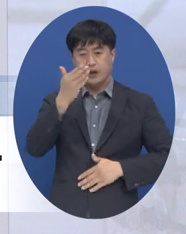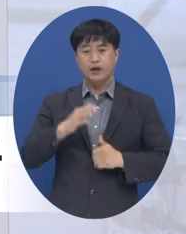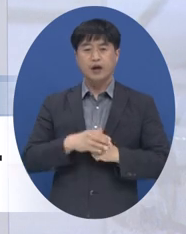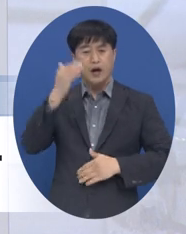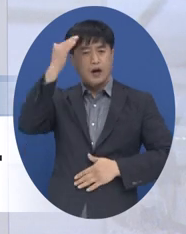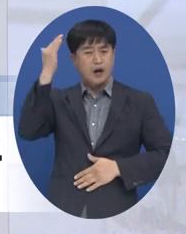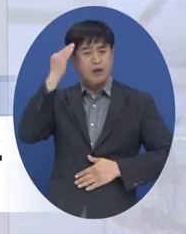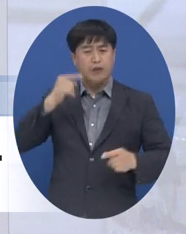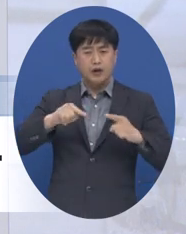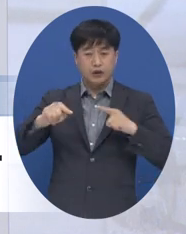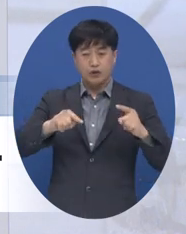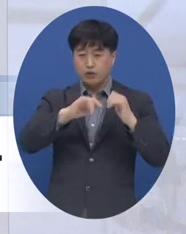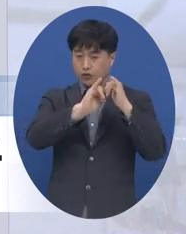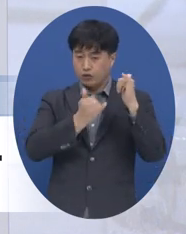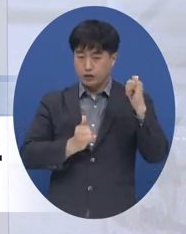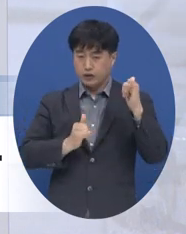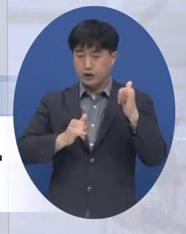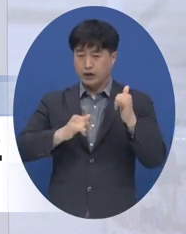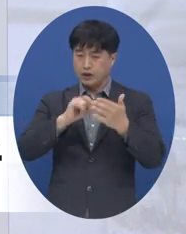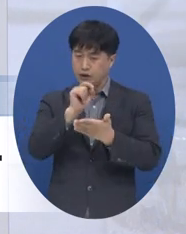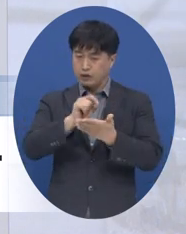대한민국 행정사에